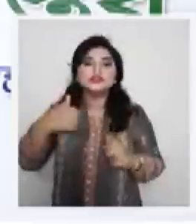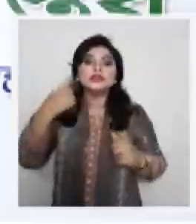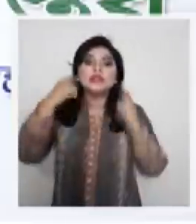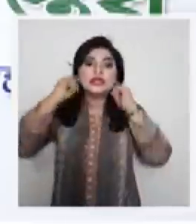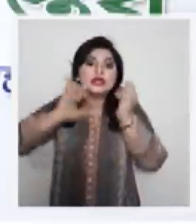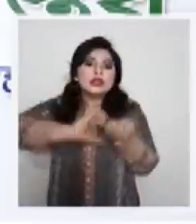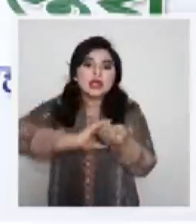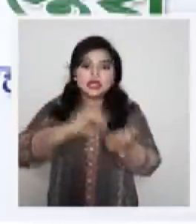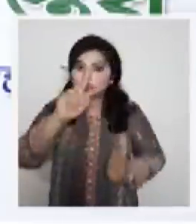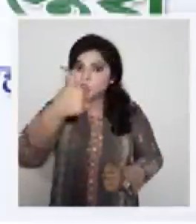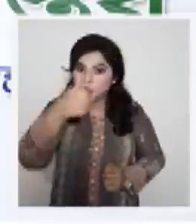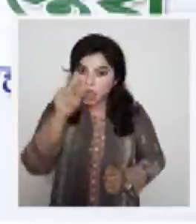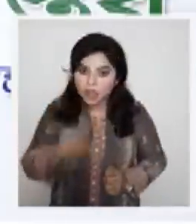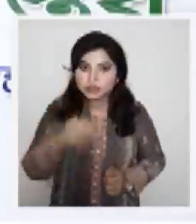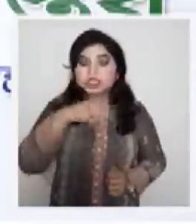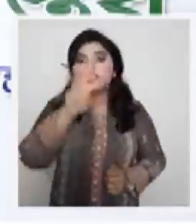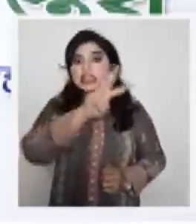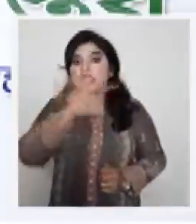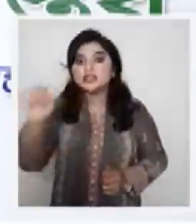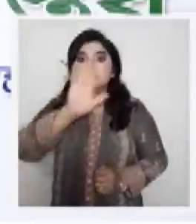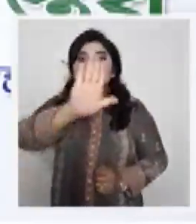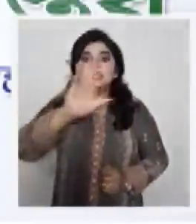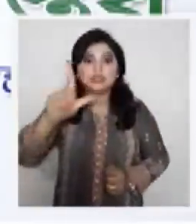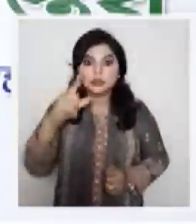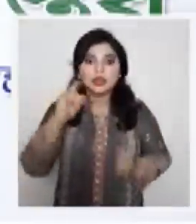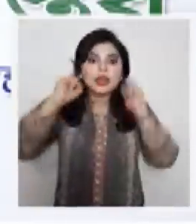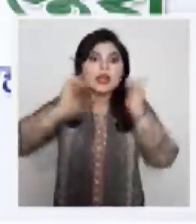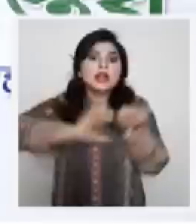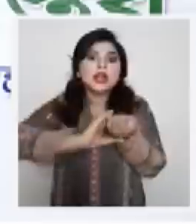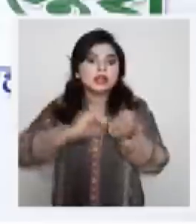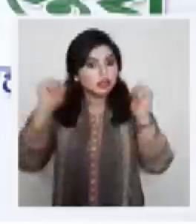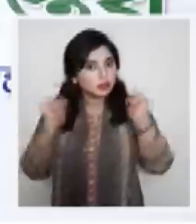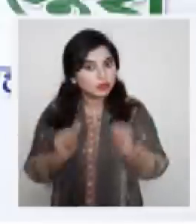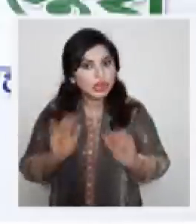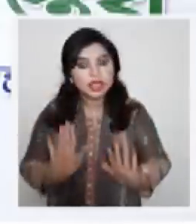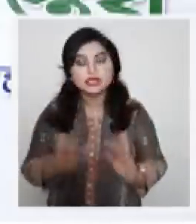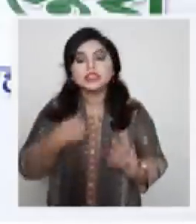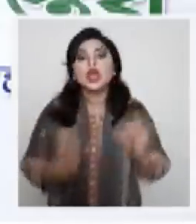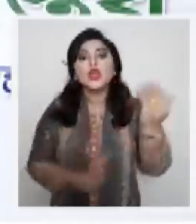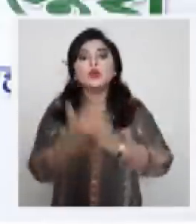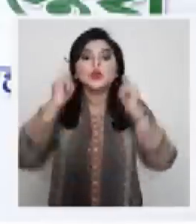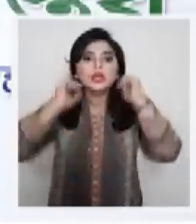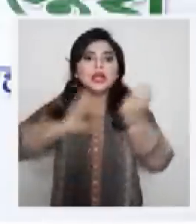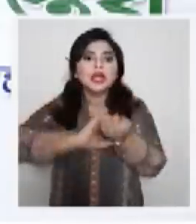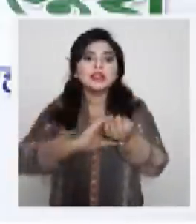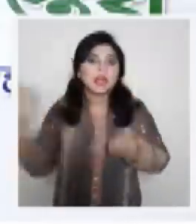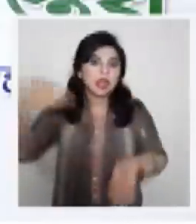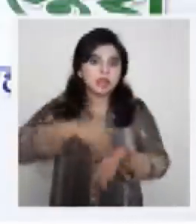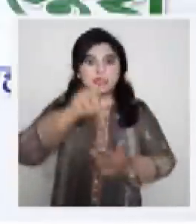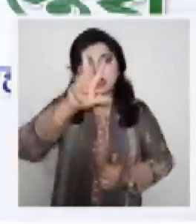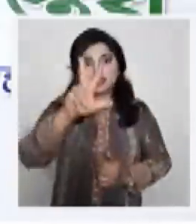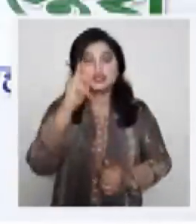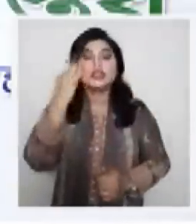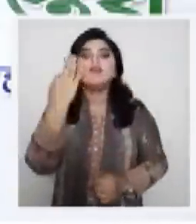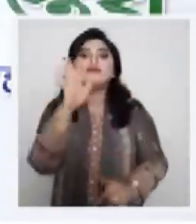1,14,70,700টি। অনলাইন প্ল্যাটফর্ম মুক্ত পাঠে হটলাইনে সেবা দেওয়ার জন্য প্রশিক্ষণপ্রাপ্ত চিকিৎসক 16,357 জন,